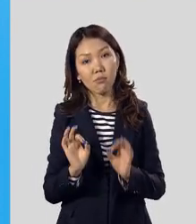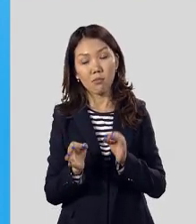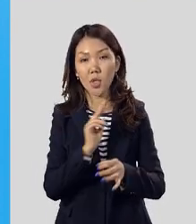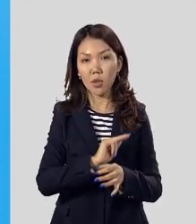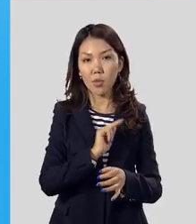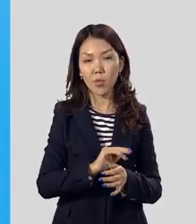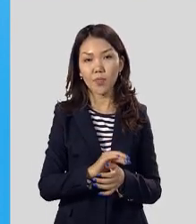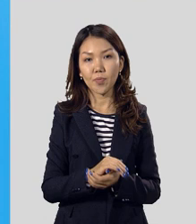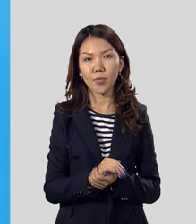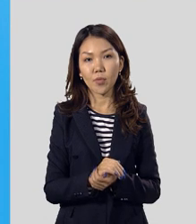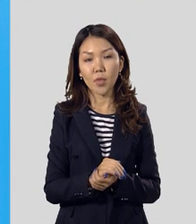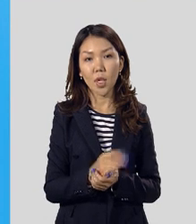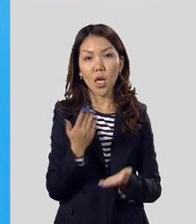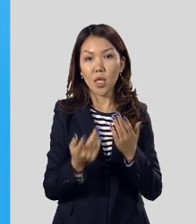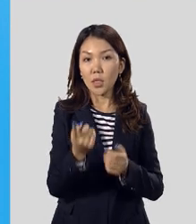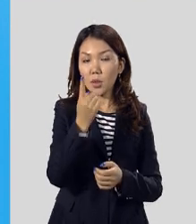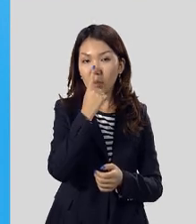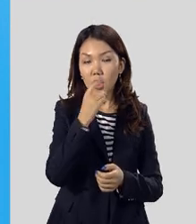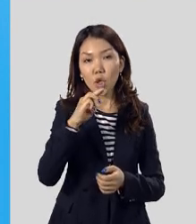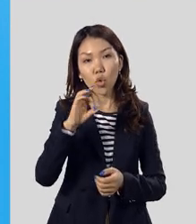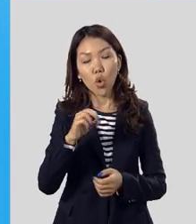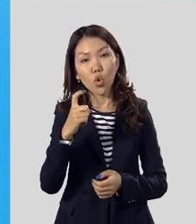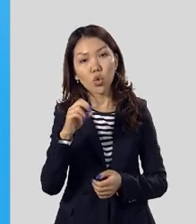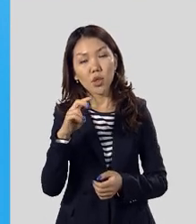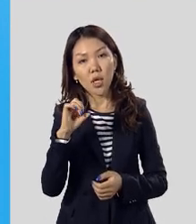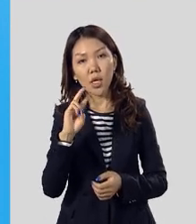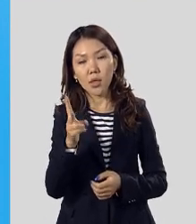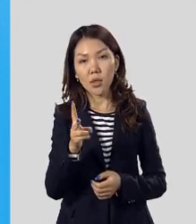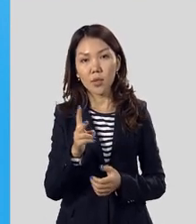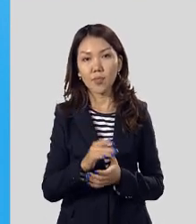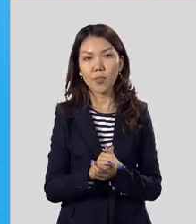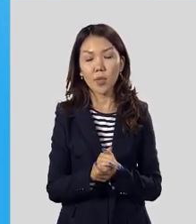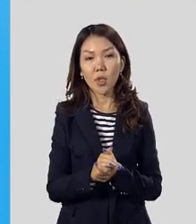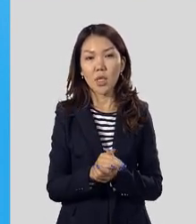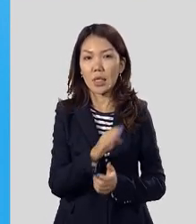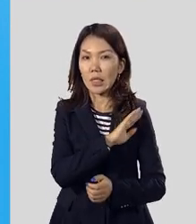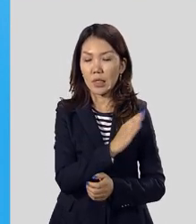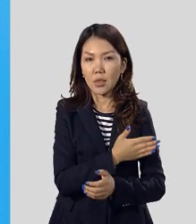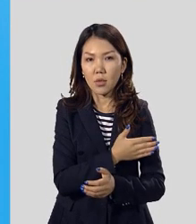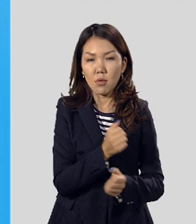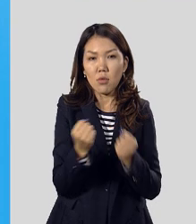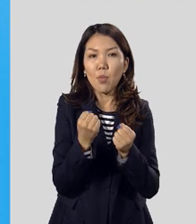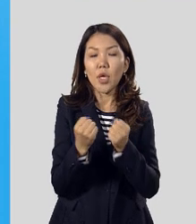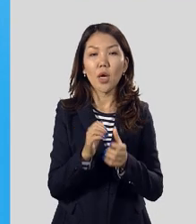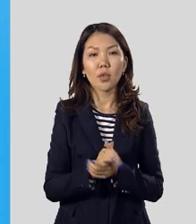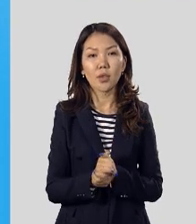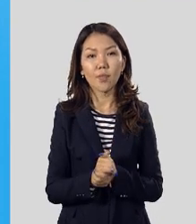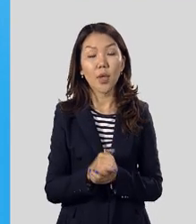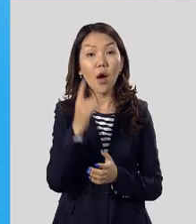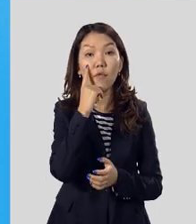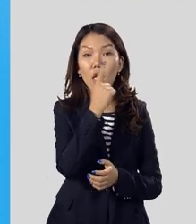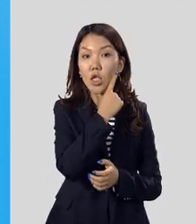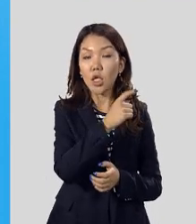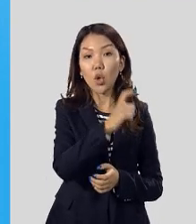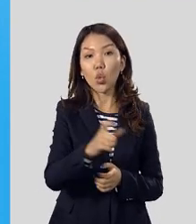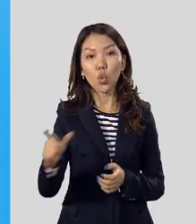хрусталик сжимается настолько, что изображение обратно попадает на сетчатку. В глазах у некоторых